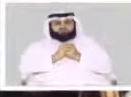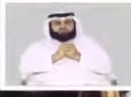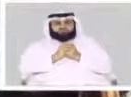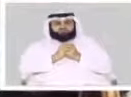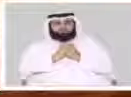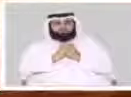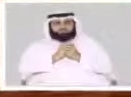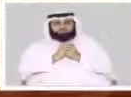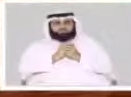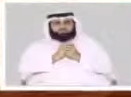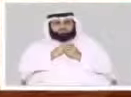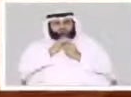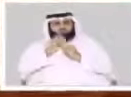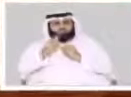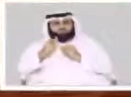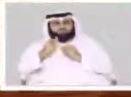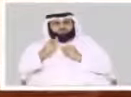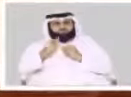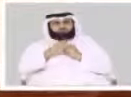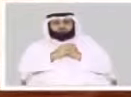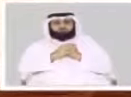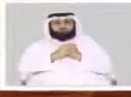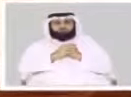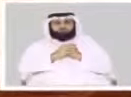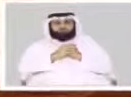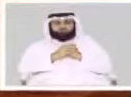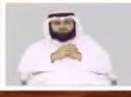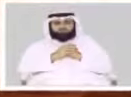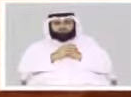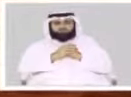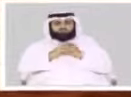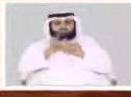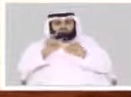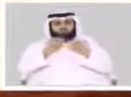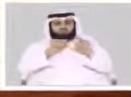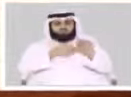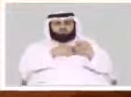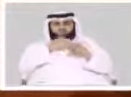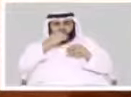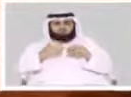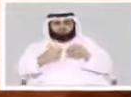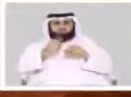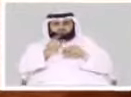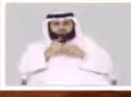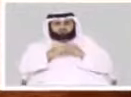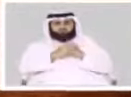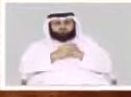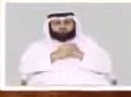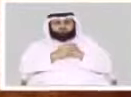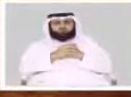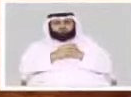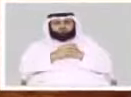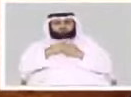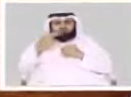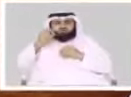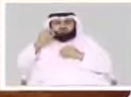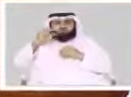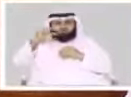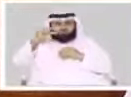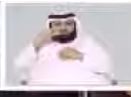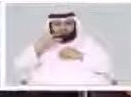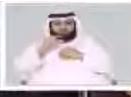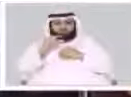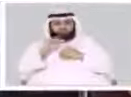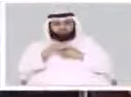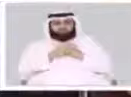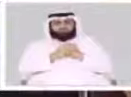فضيلة الشيخ أيضا من ملتزم من مقتضيات، نعم، كما أشرتم من مقتضيات الإيمان الوفاء بالعقود. نعم.